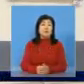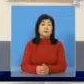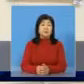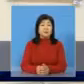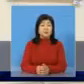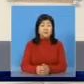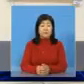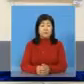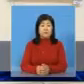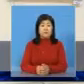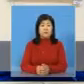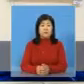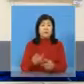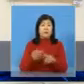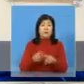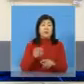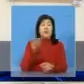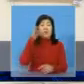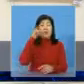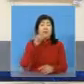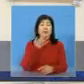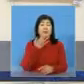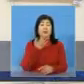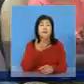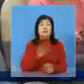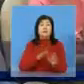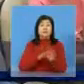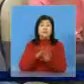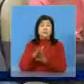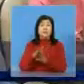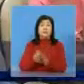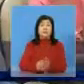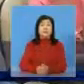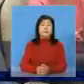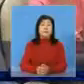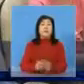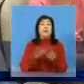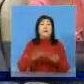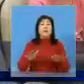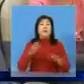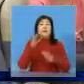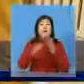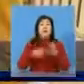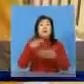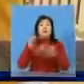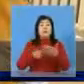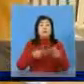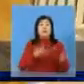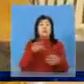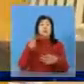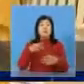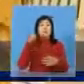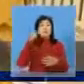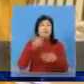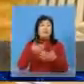Бұл қазақ националдық стилінде орындалған. Балалар әлемді бейнелейді жобасы 20 жыл бұрын